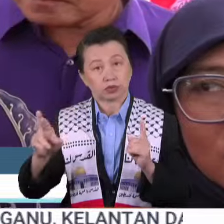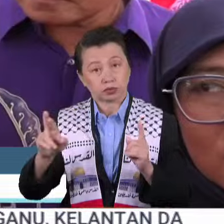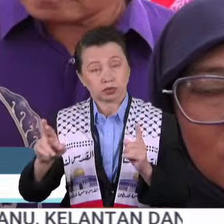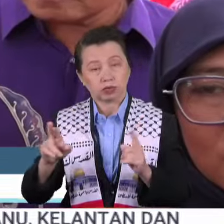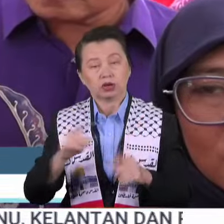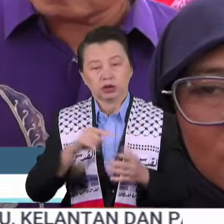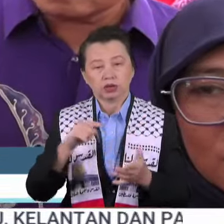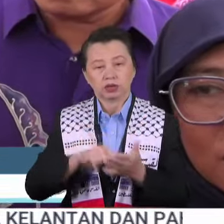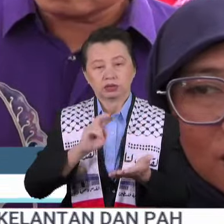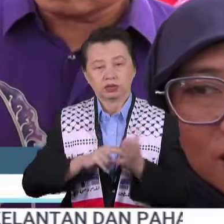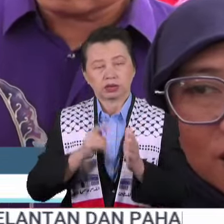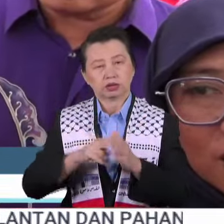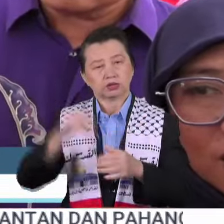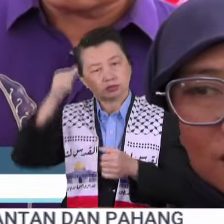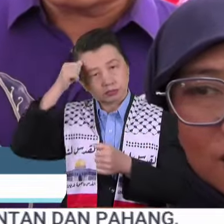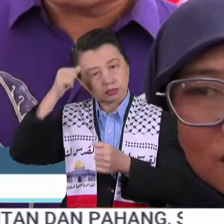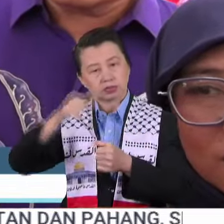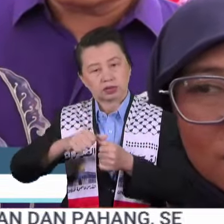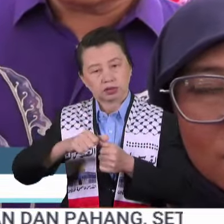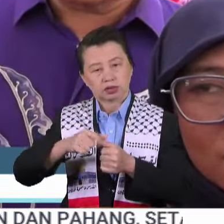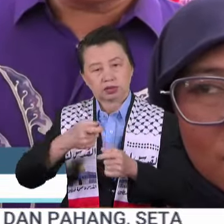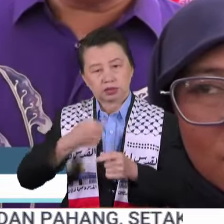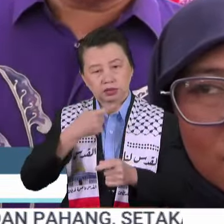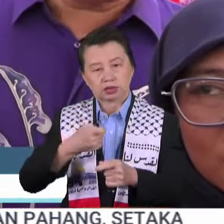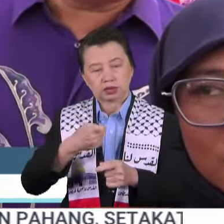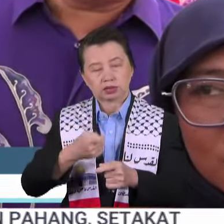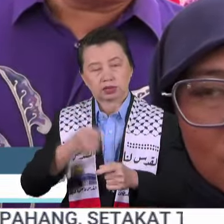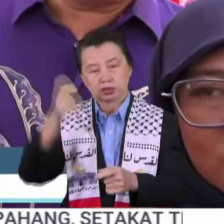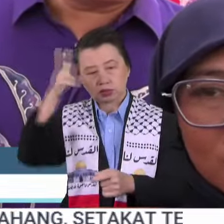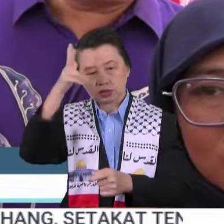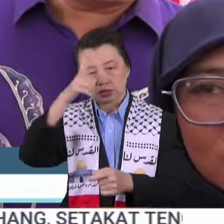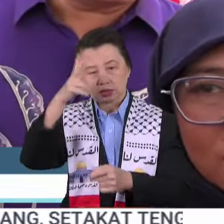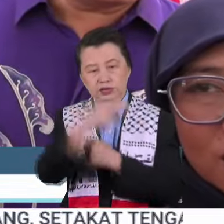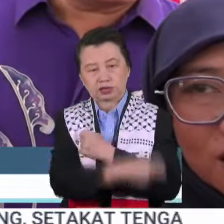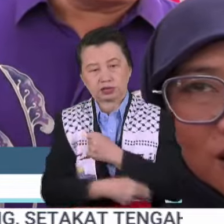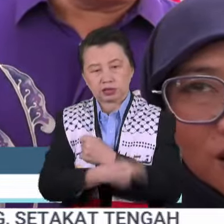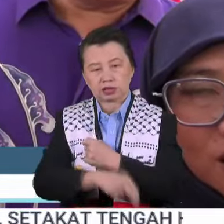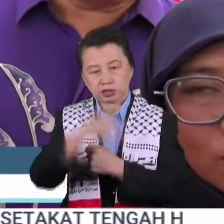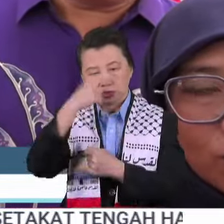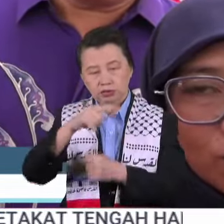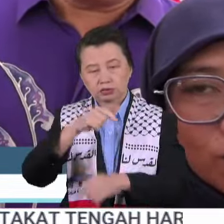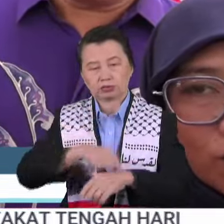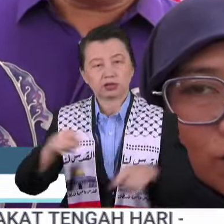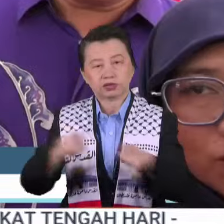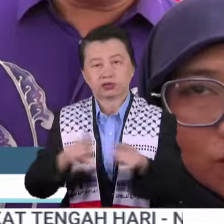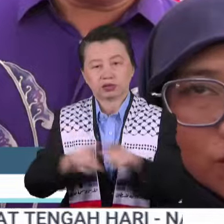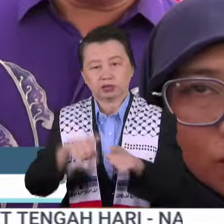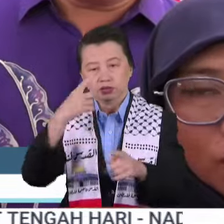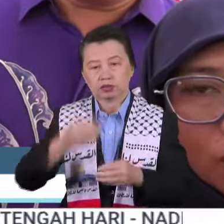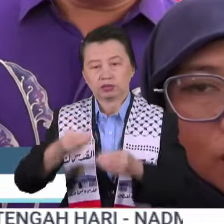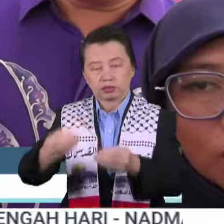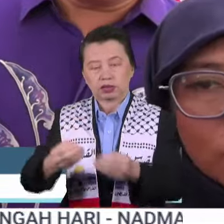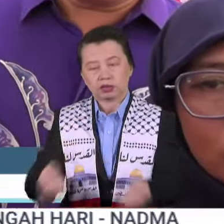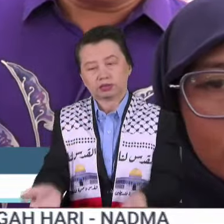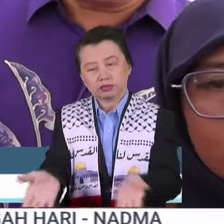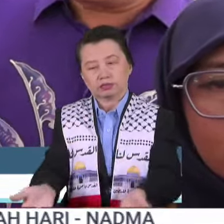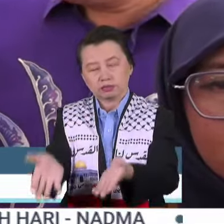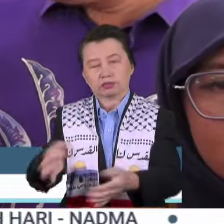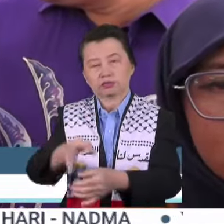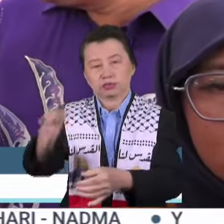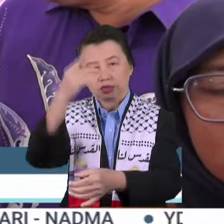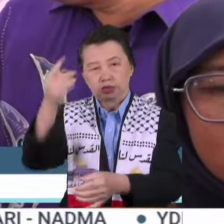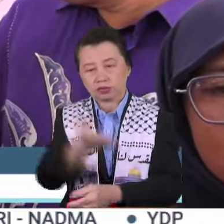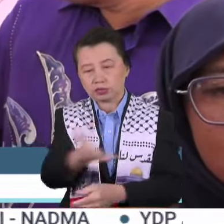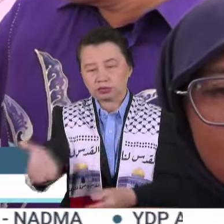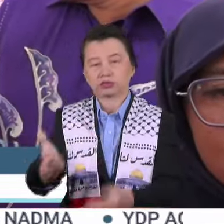kepada sebagai tanda ingatan terus ikhlas kerajaan negeri untuk dalam masa yang sama untuk memberi suntikan semangat